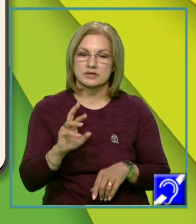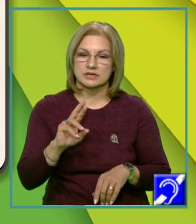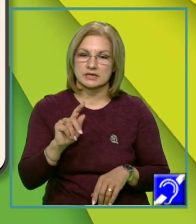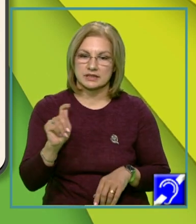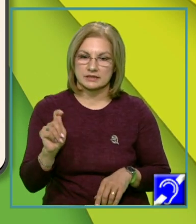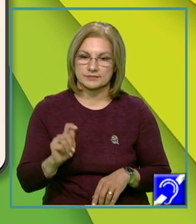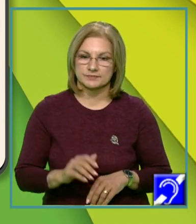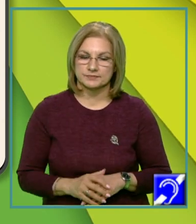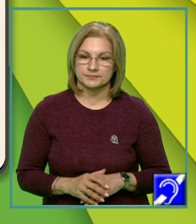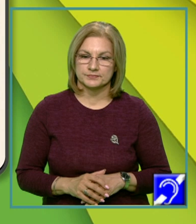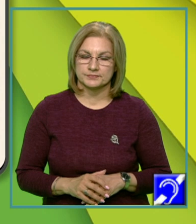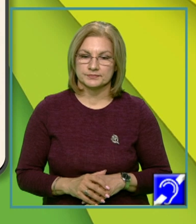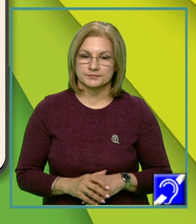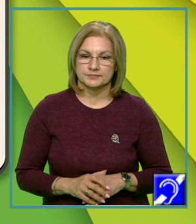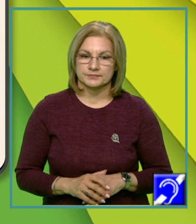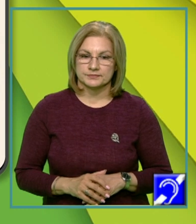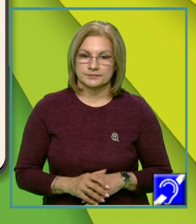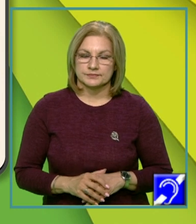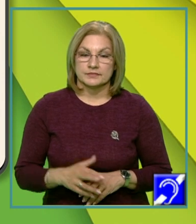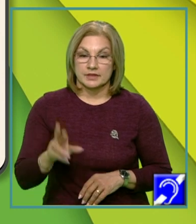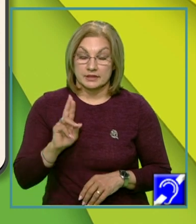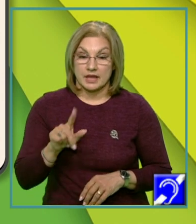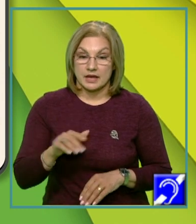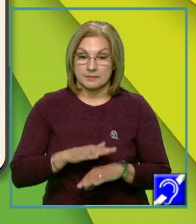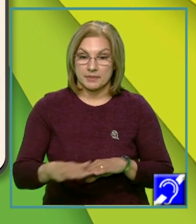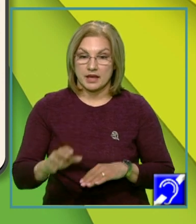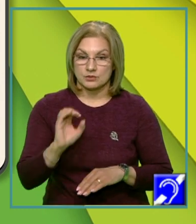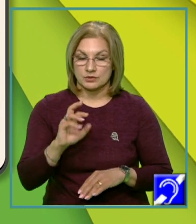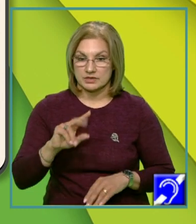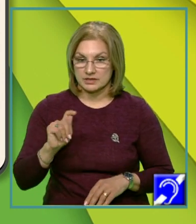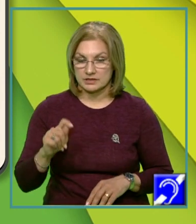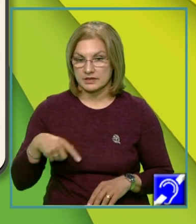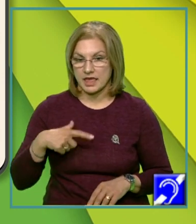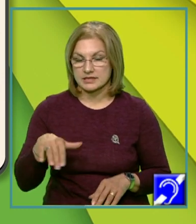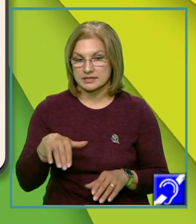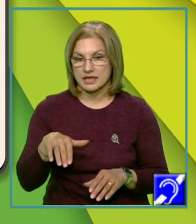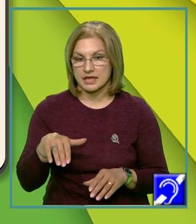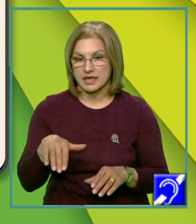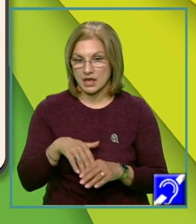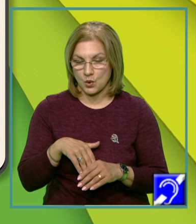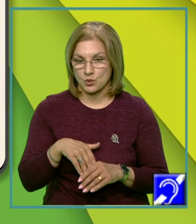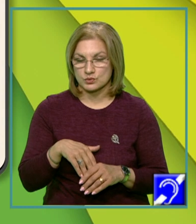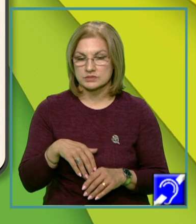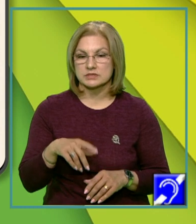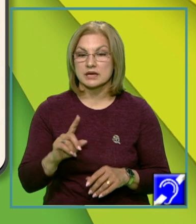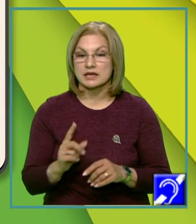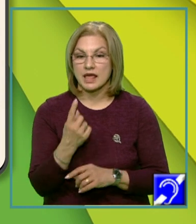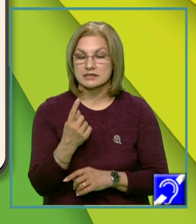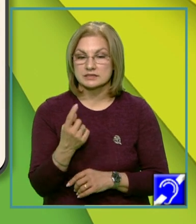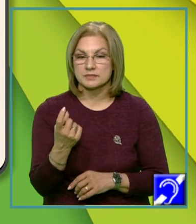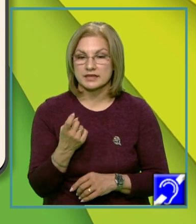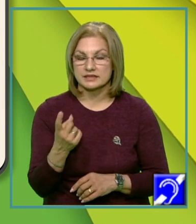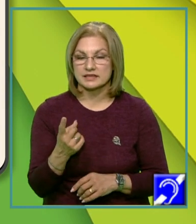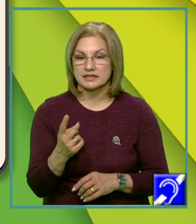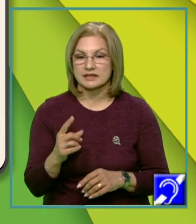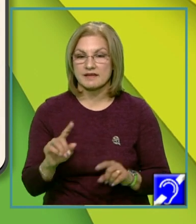t dar în planul cerut în este inclusă în mulțimea din